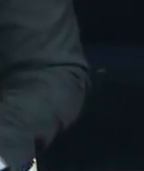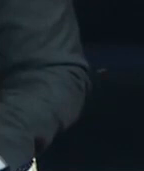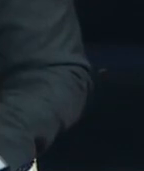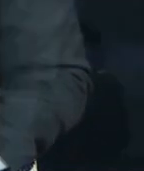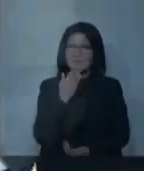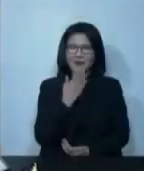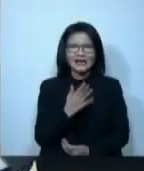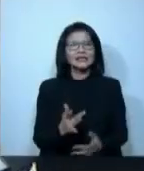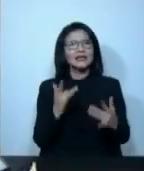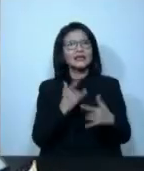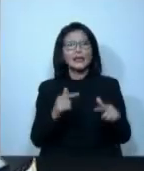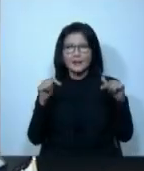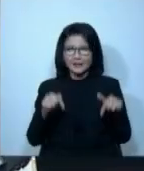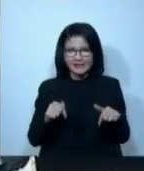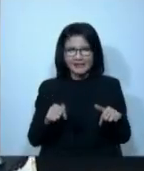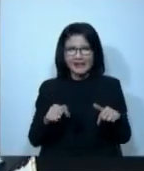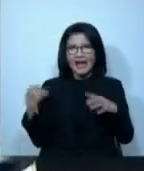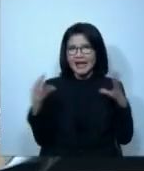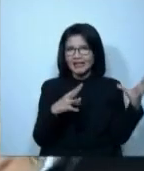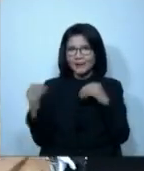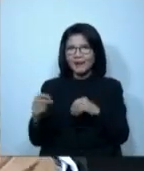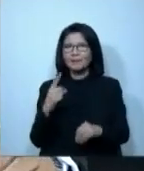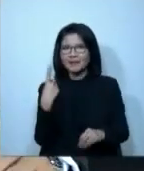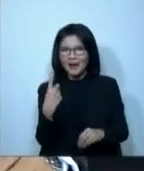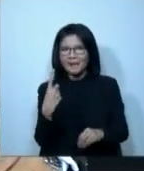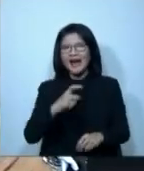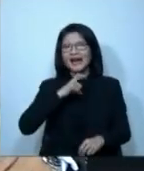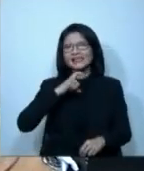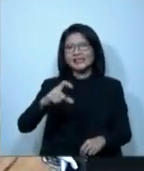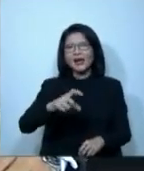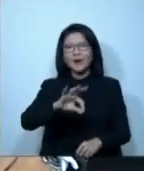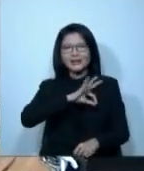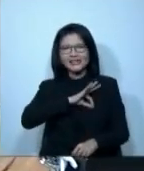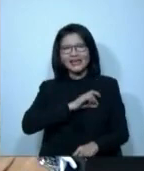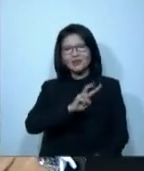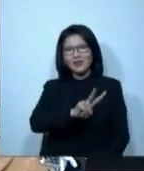Terima kasih Anda masih bersama kami di debat pertama calon presiden